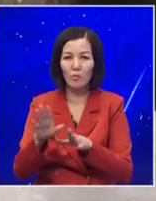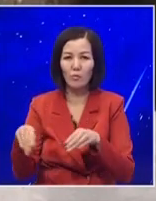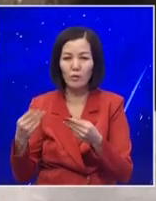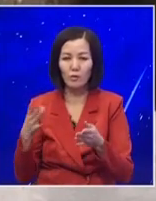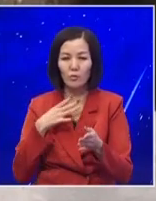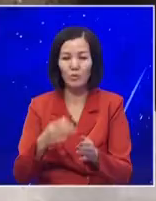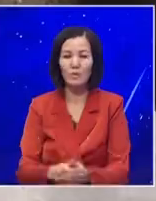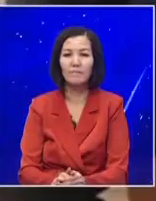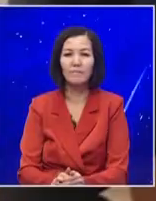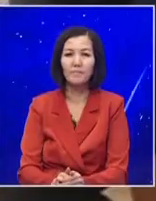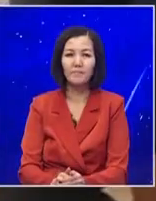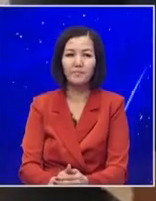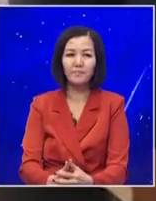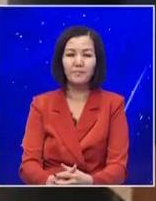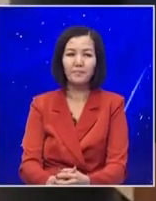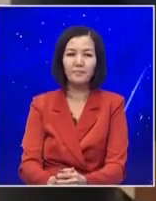полностью.